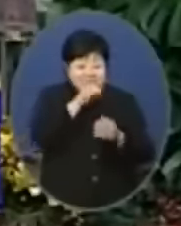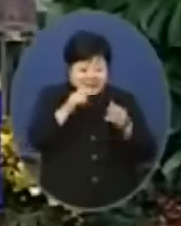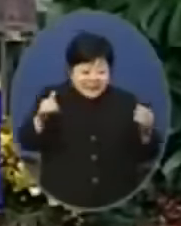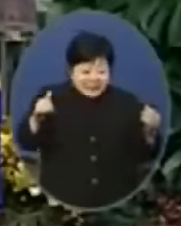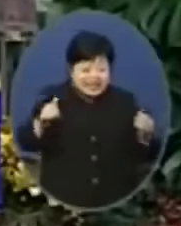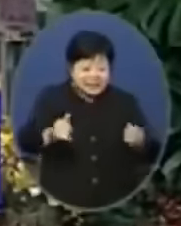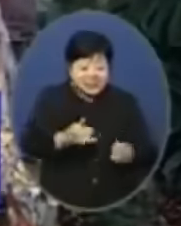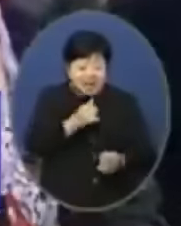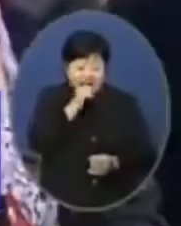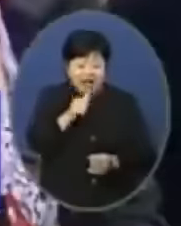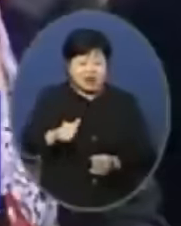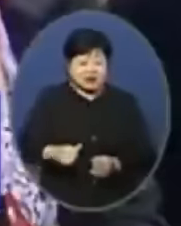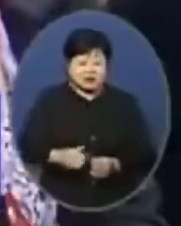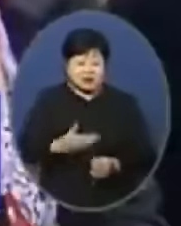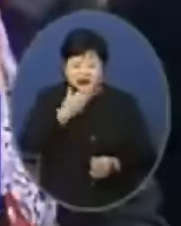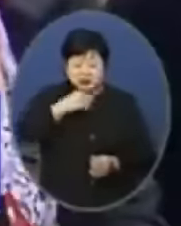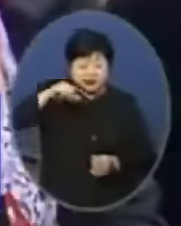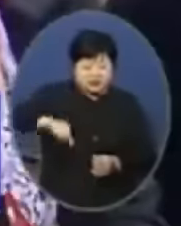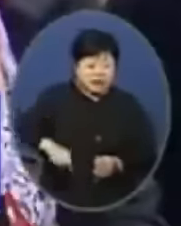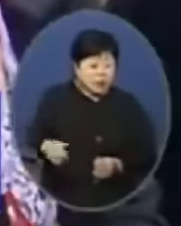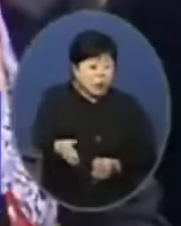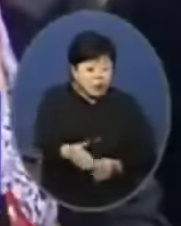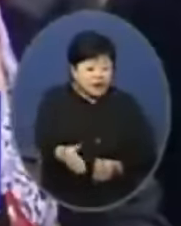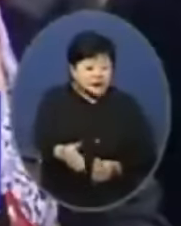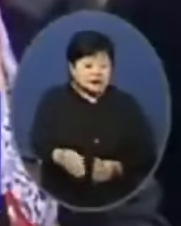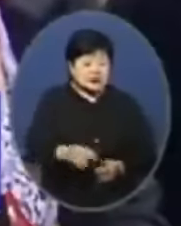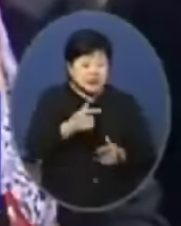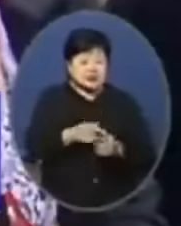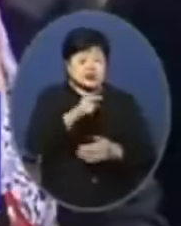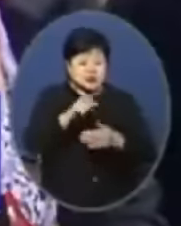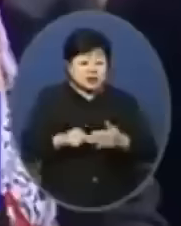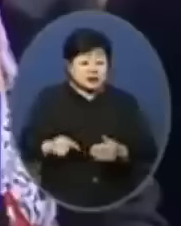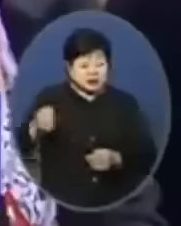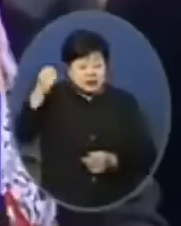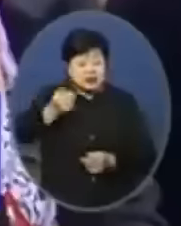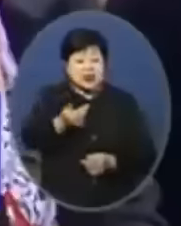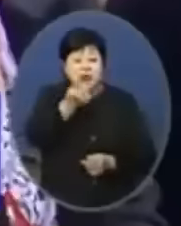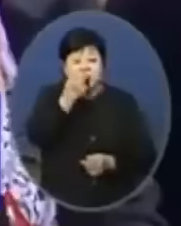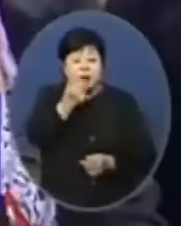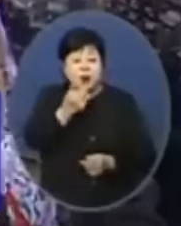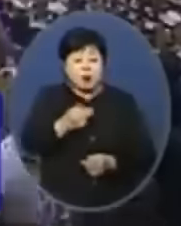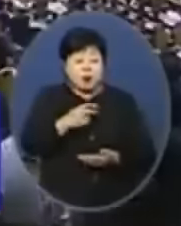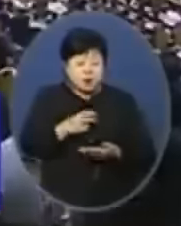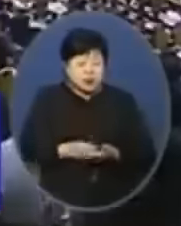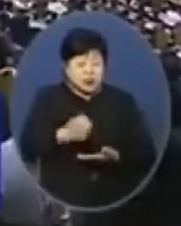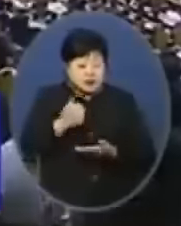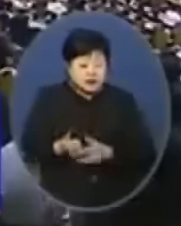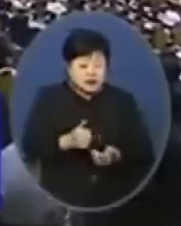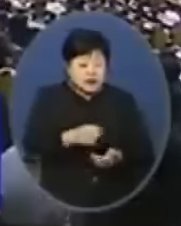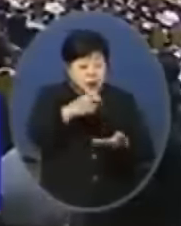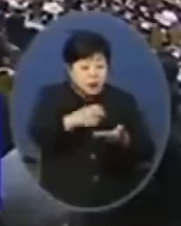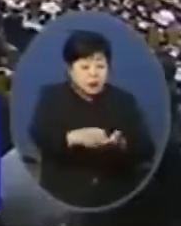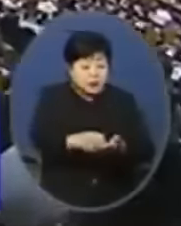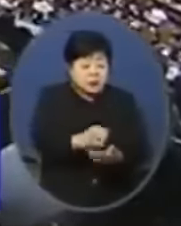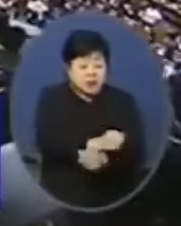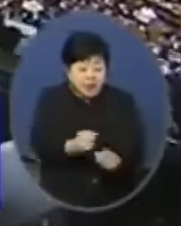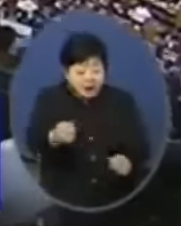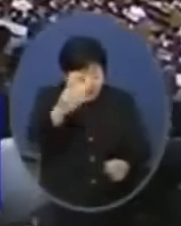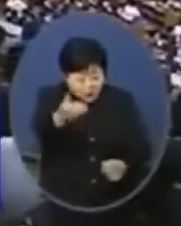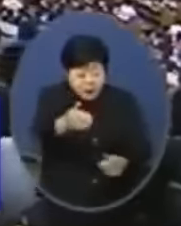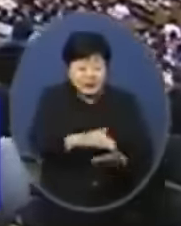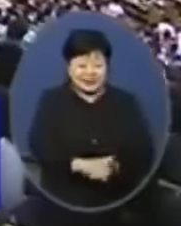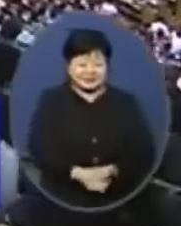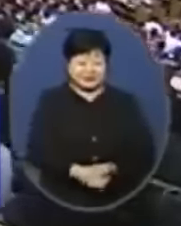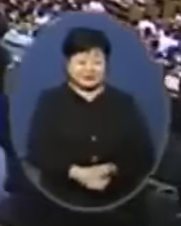있는 자에게는 결코 정죄함이 없나니 이는 그리스도 예수 안에 있는 생명의 성령의 법이 죄와 사망의 법에서 너를